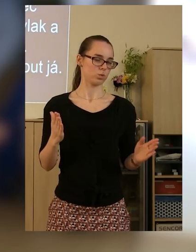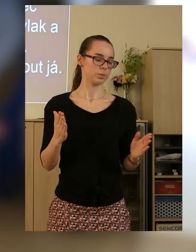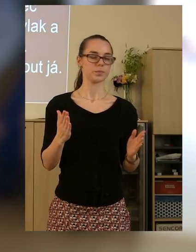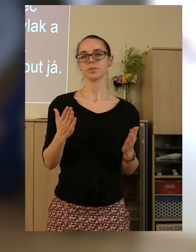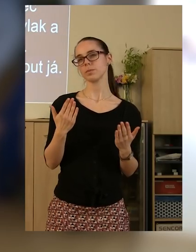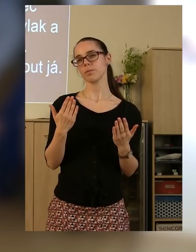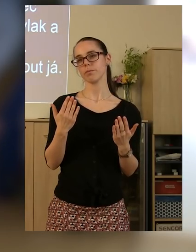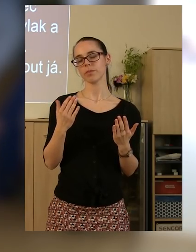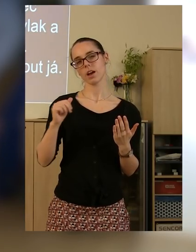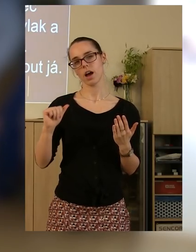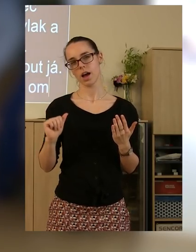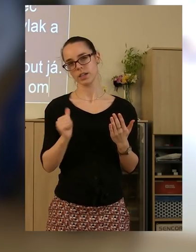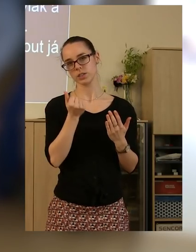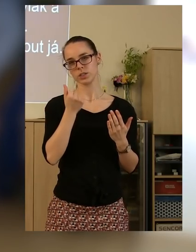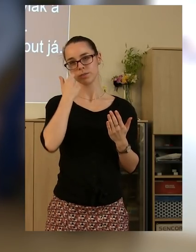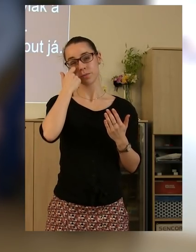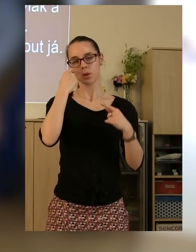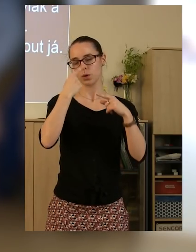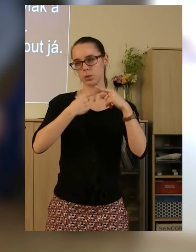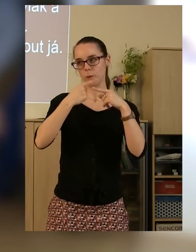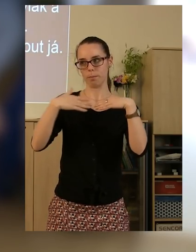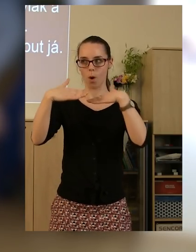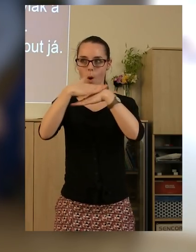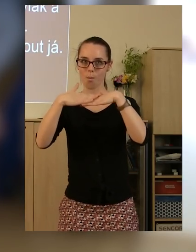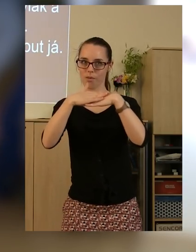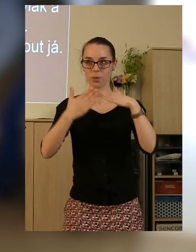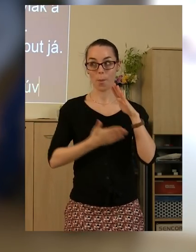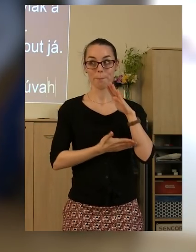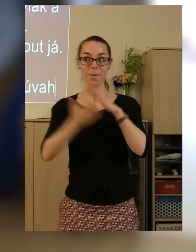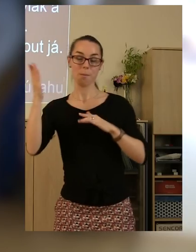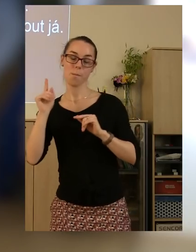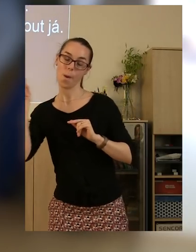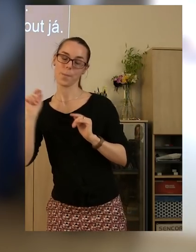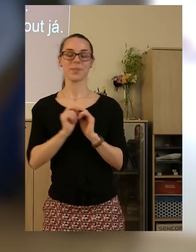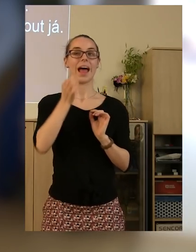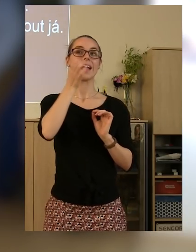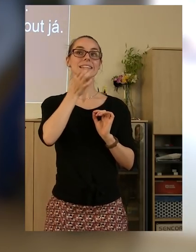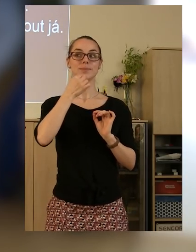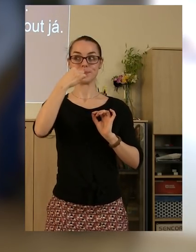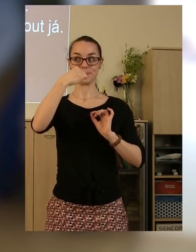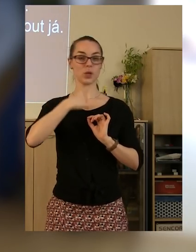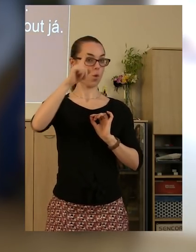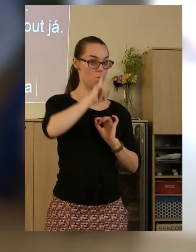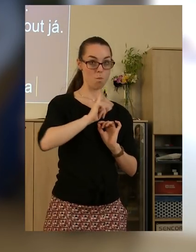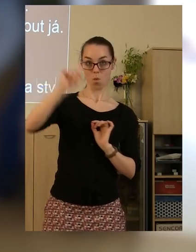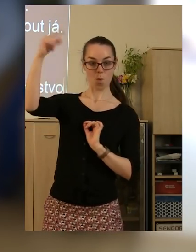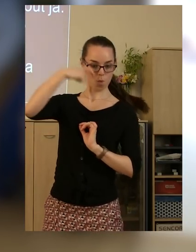teď se omlouvám za metafyzickou úvahu. Ale kdybych byl Pán Bůh a stvořil bych tenhle